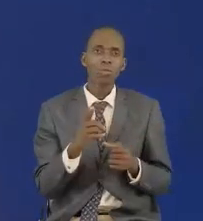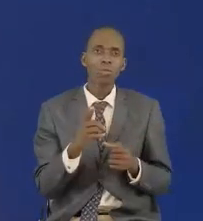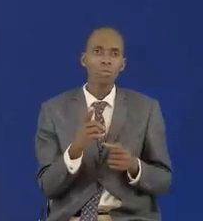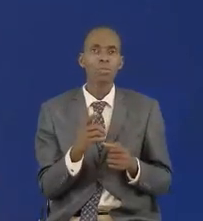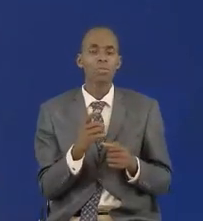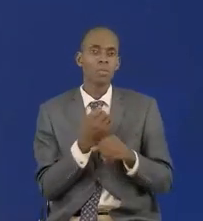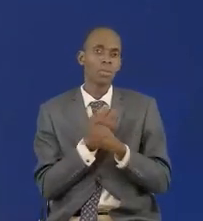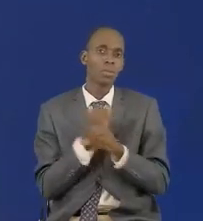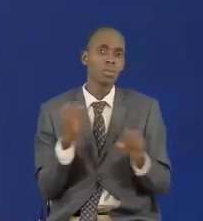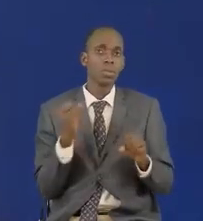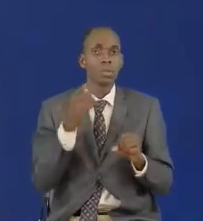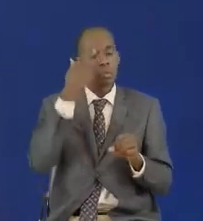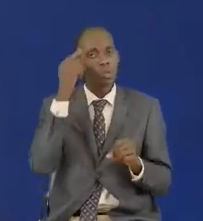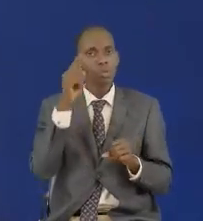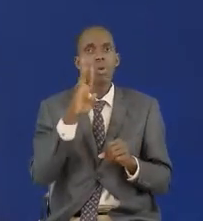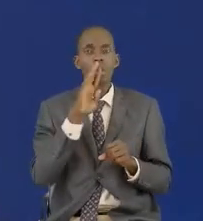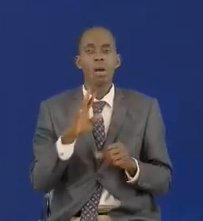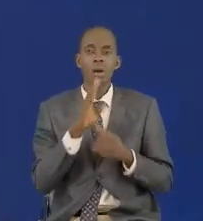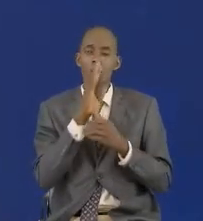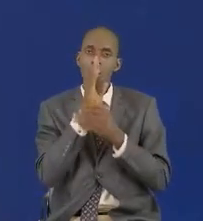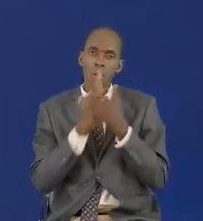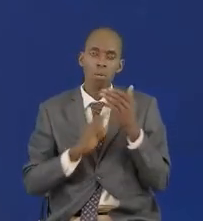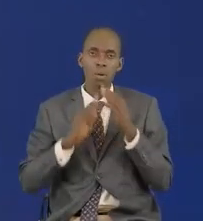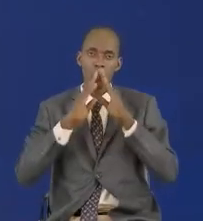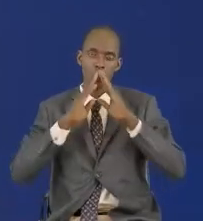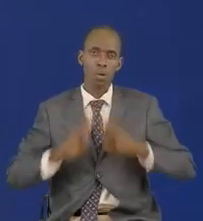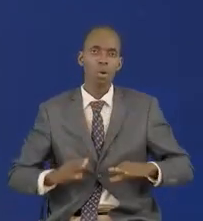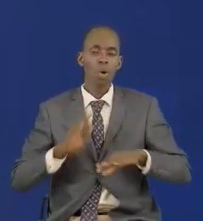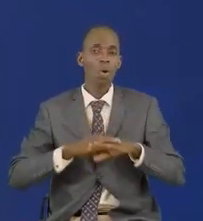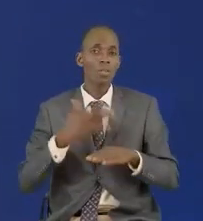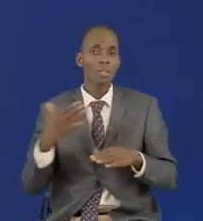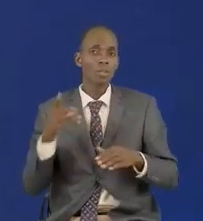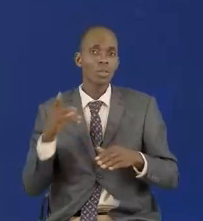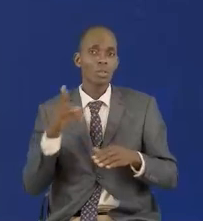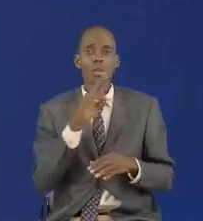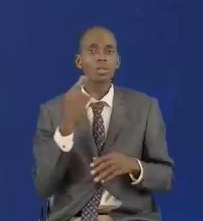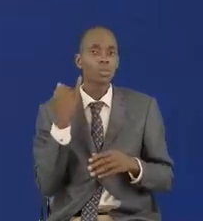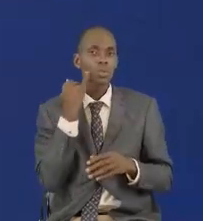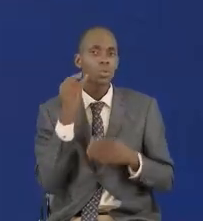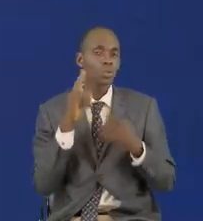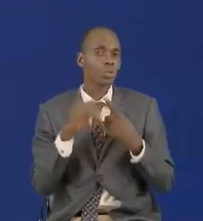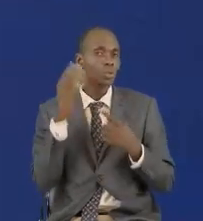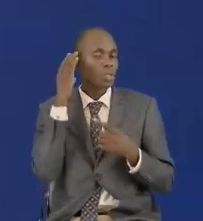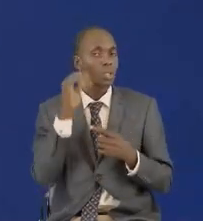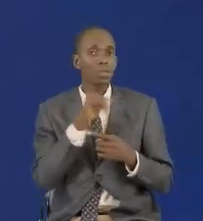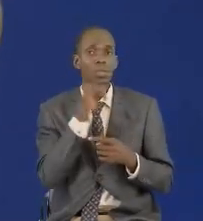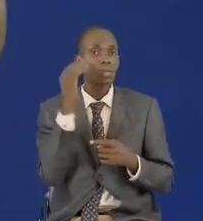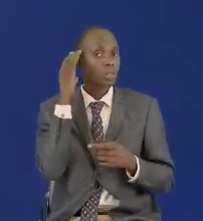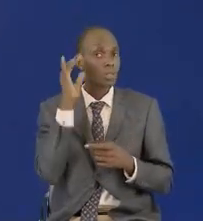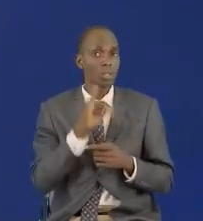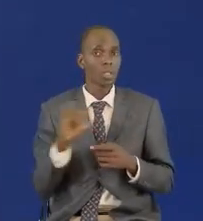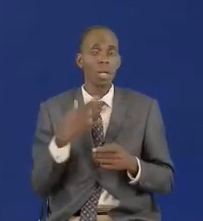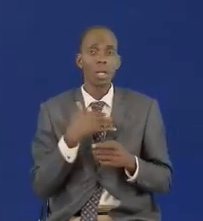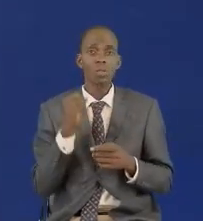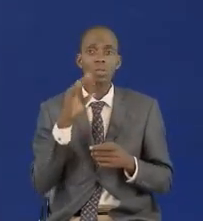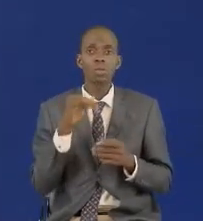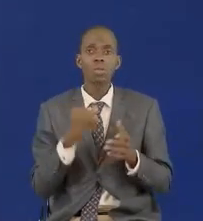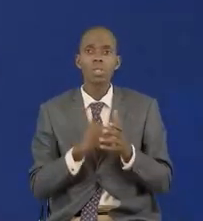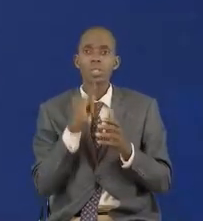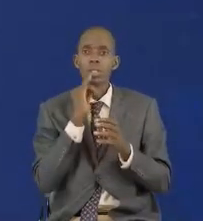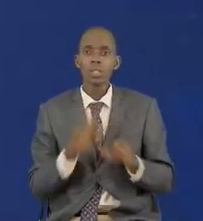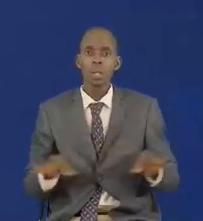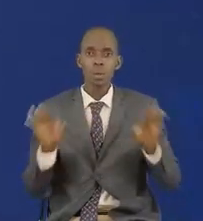parce que vous taisez sur la chose que vous devez dire et que les gens doivent entendre alors c'est important que